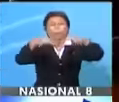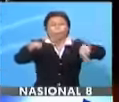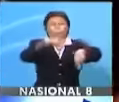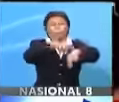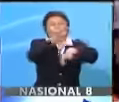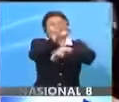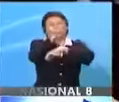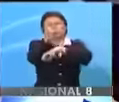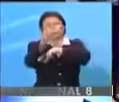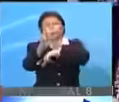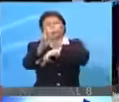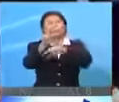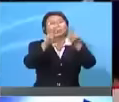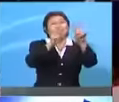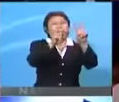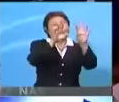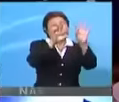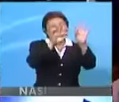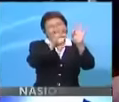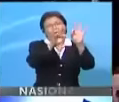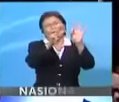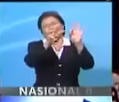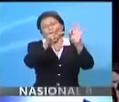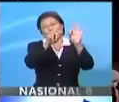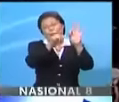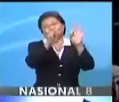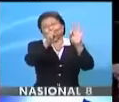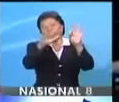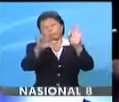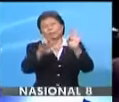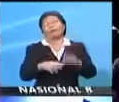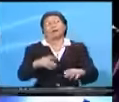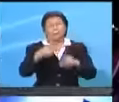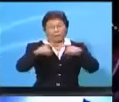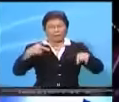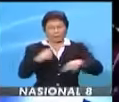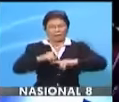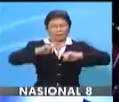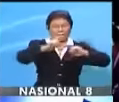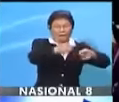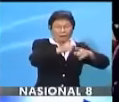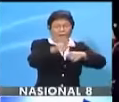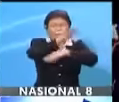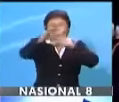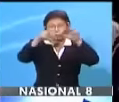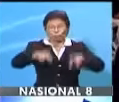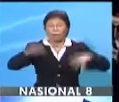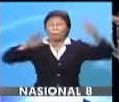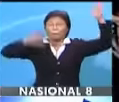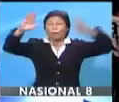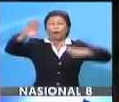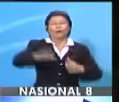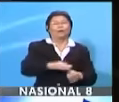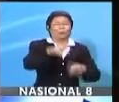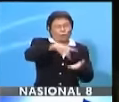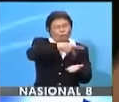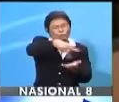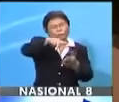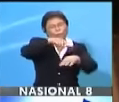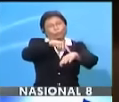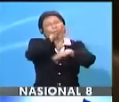pada 9.25, tetapi kita ada hadiah untuk seluruh rakyat Malaysia. Kita ada mini konsert yang akan bermula